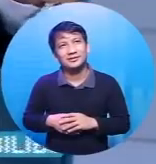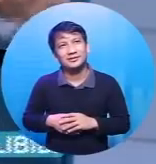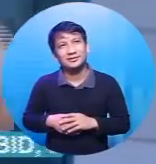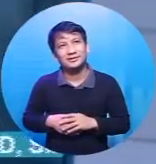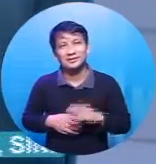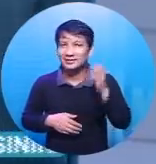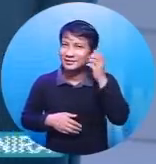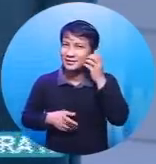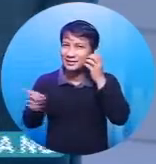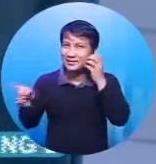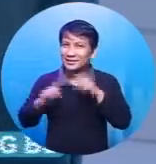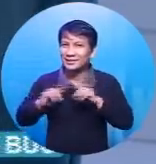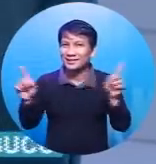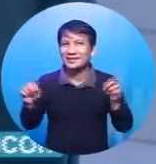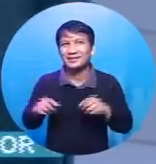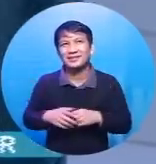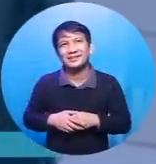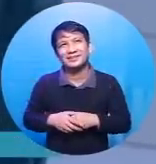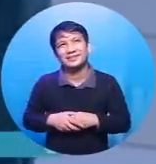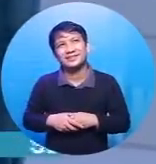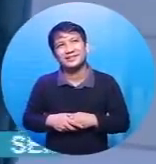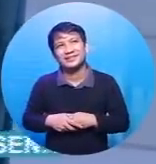doon.